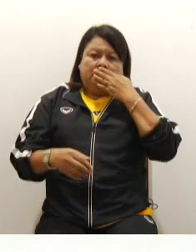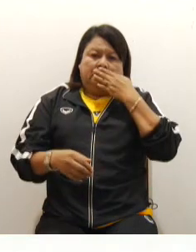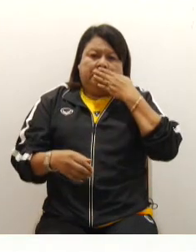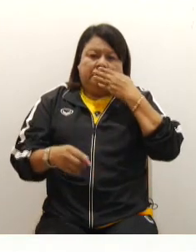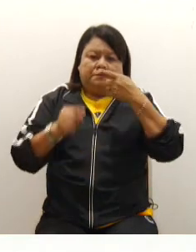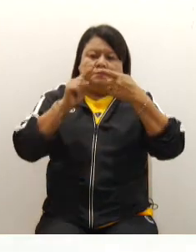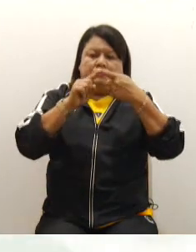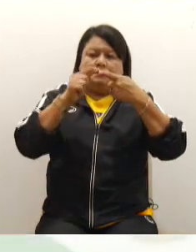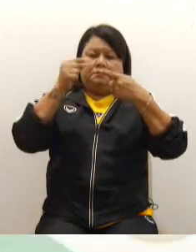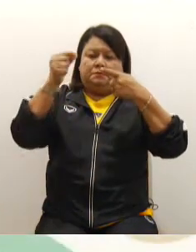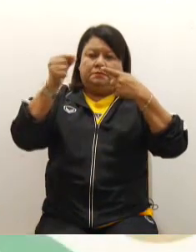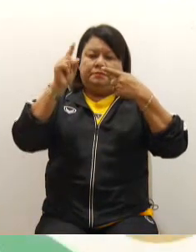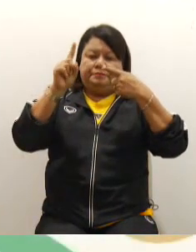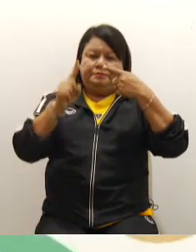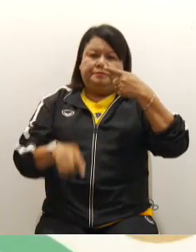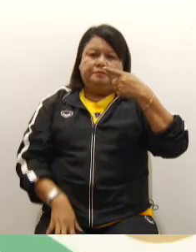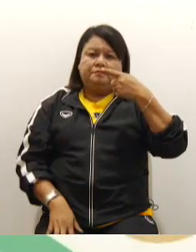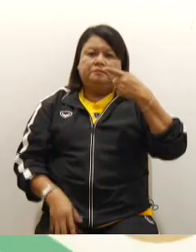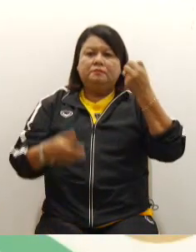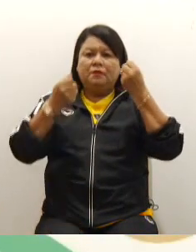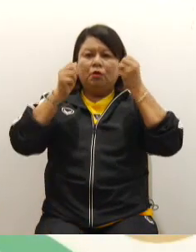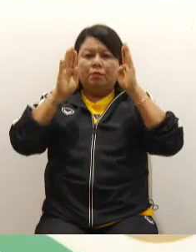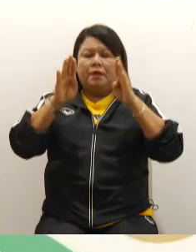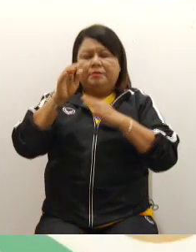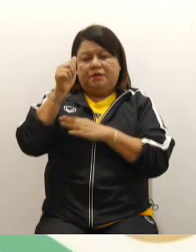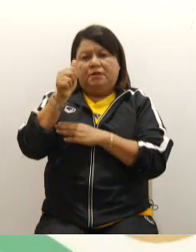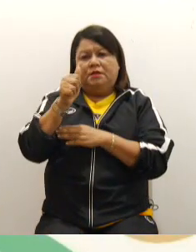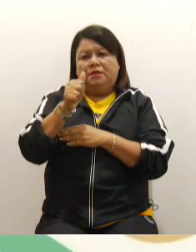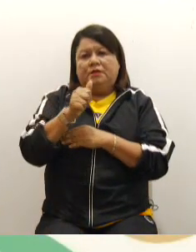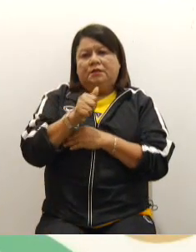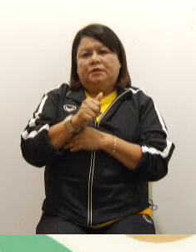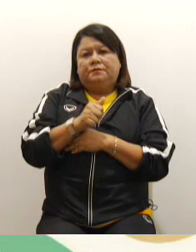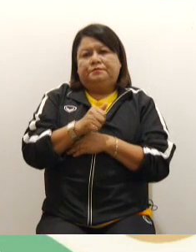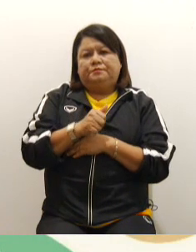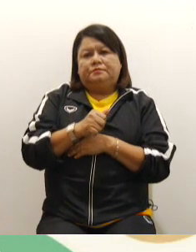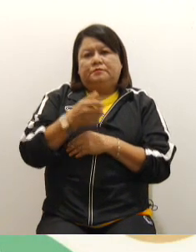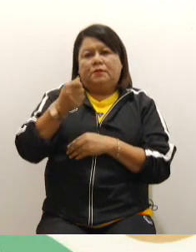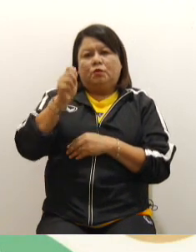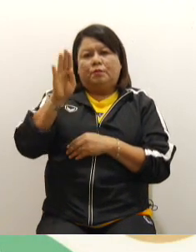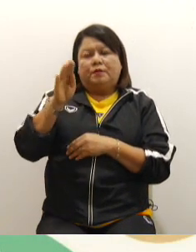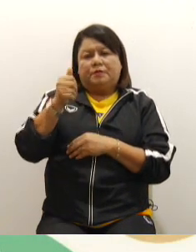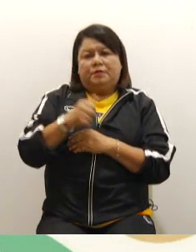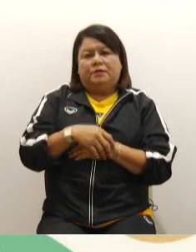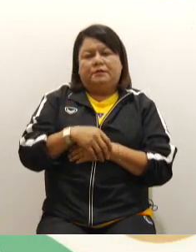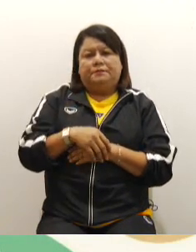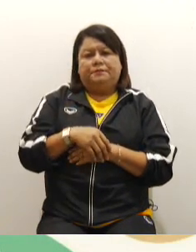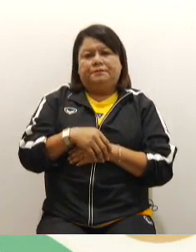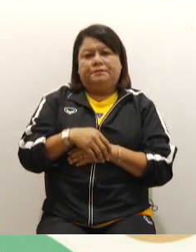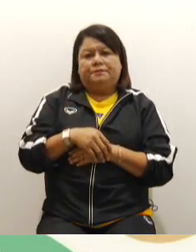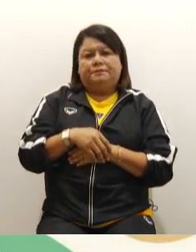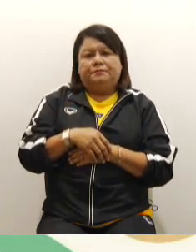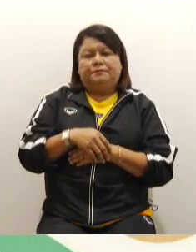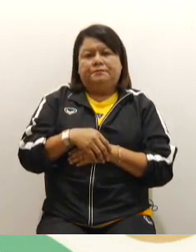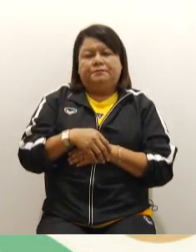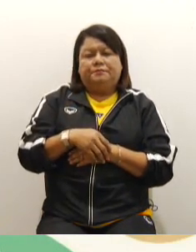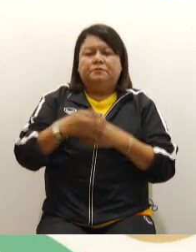1ก็คือว่าต้องมีการออกแบบที่ดีการออกแบบไม่ได้หมายความว่าเราจะต้องมานั่งออกแบบเองว่าต้องวางอะไรเอง